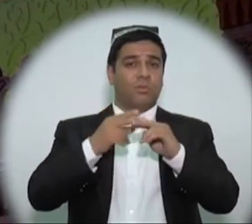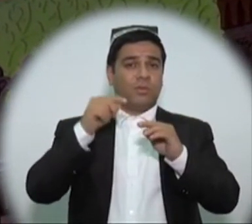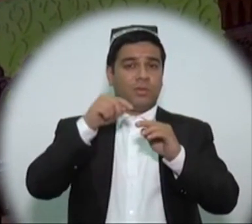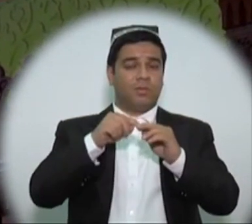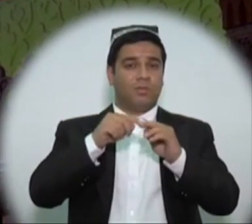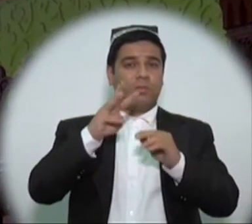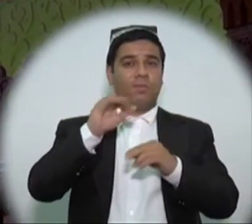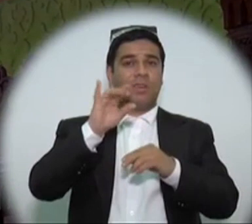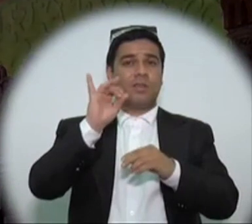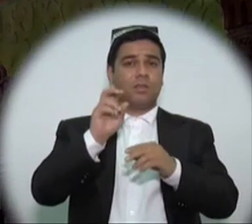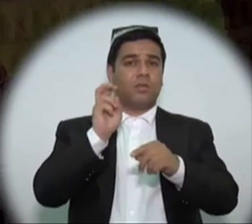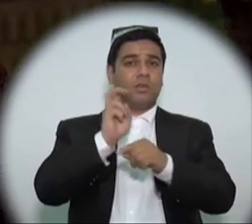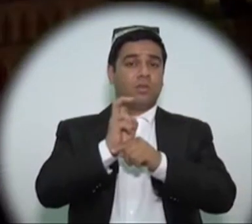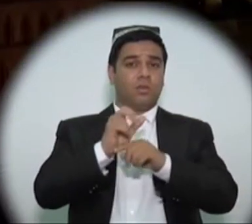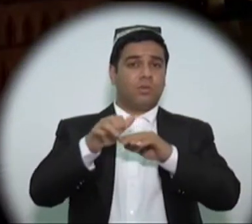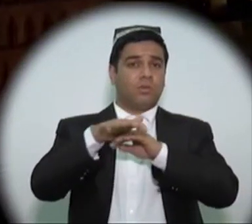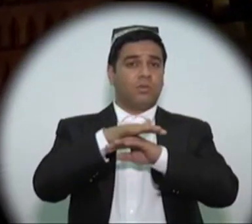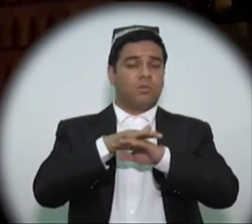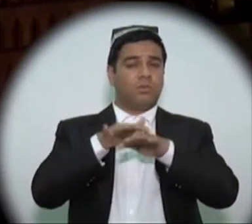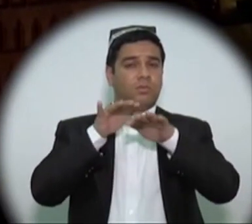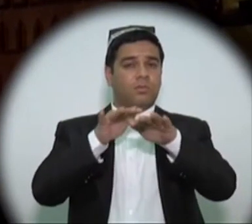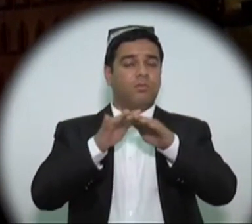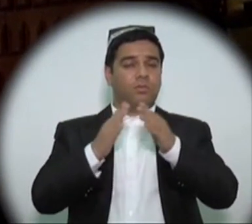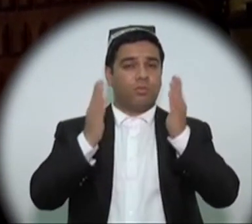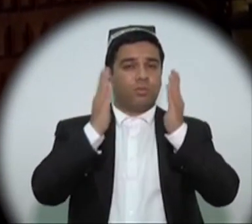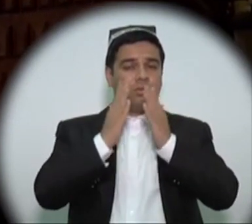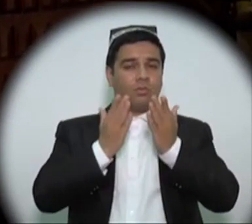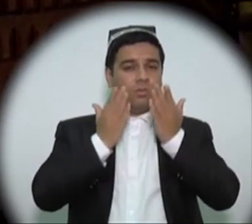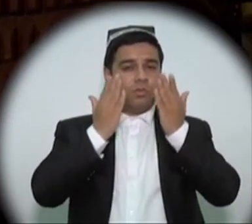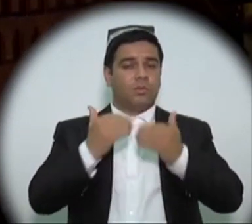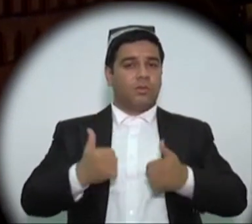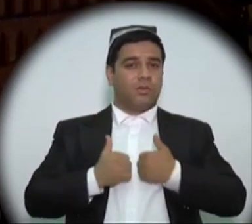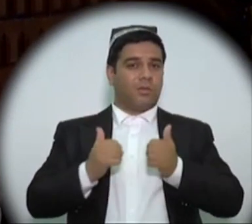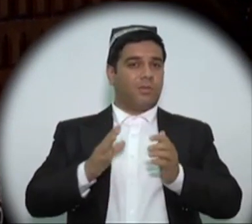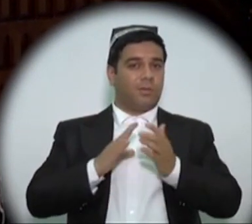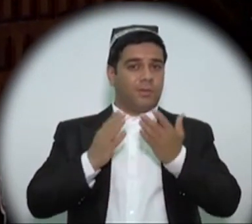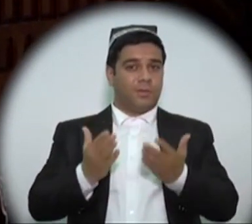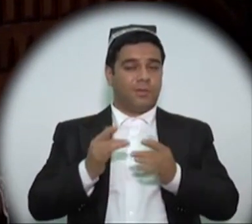madrasaya katneydigan halk digan unvanını aganını aytib o'tgan edik.